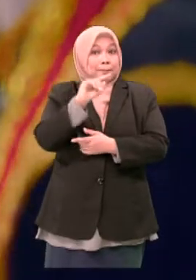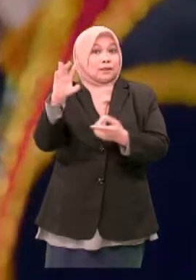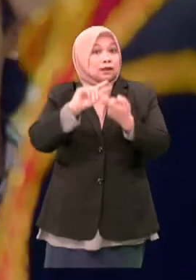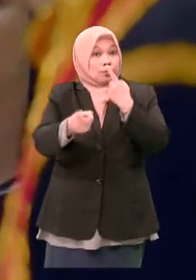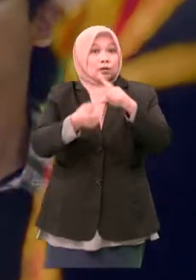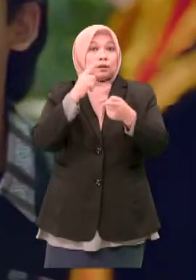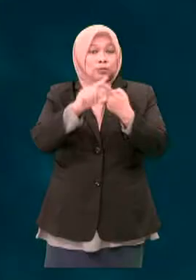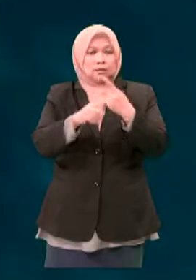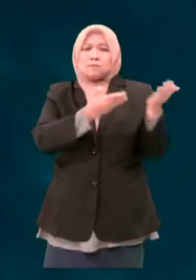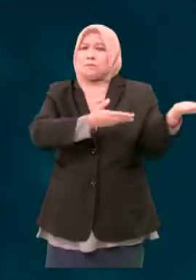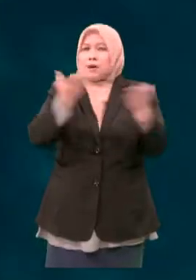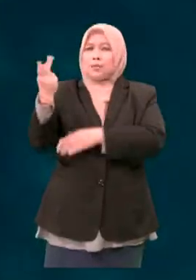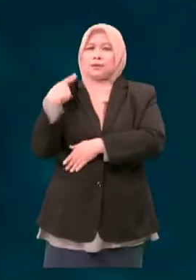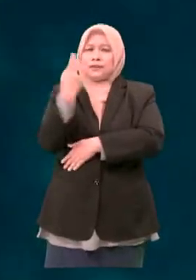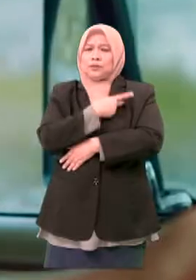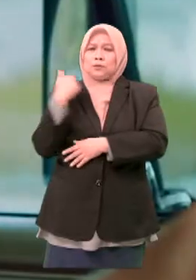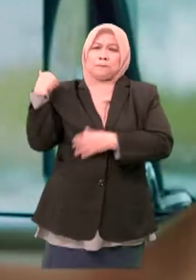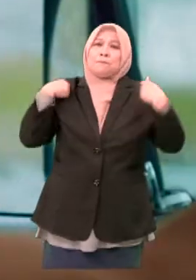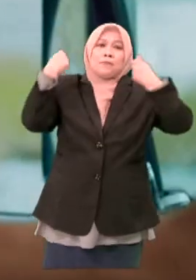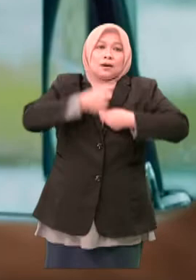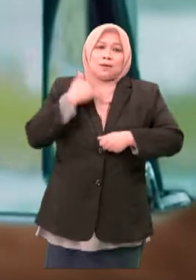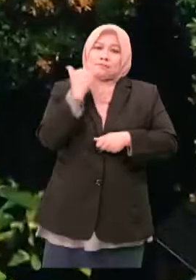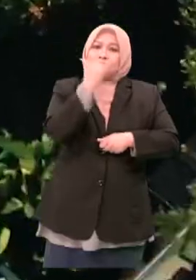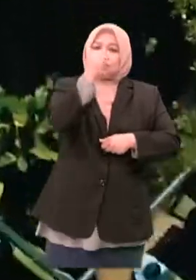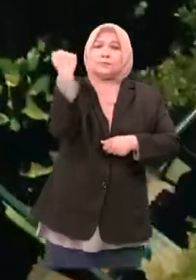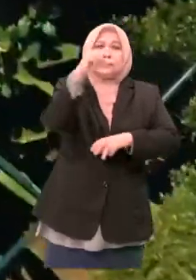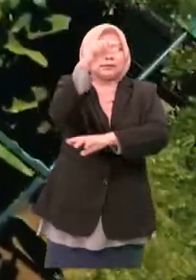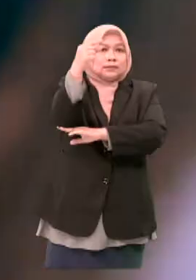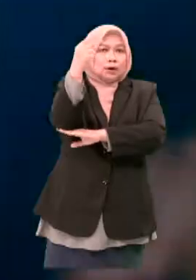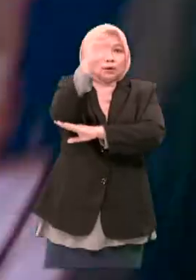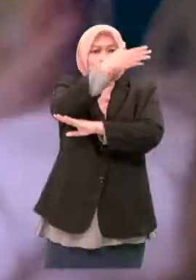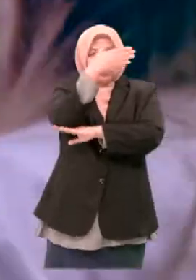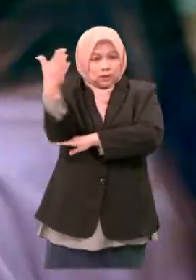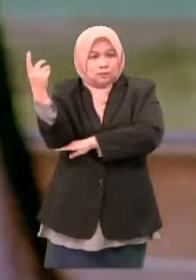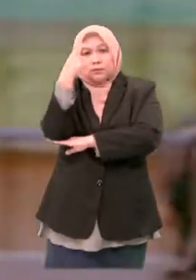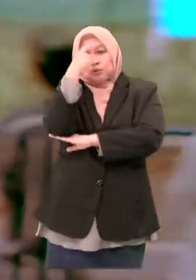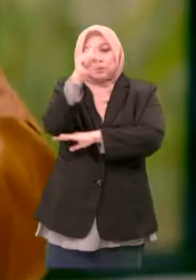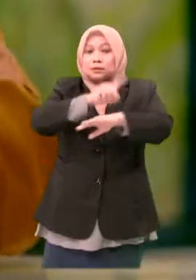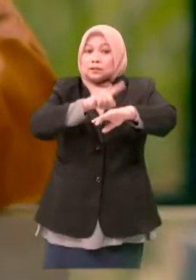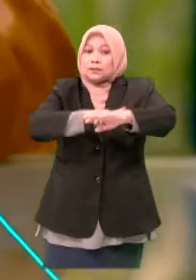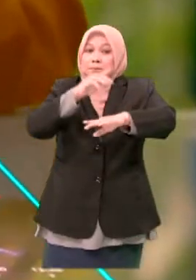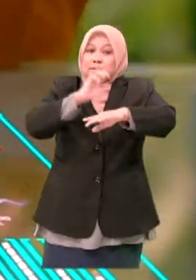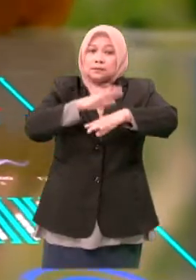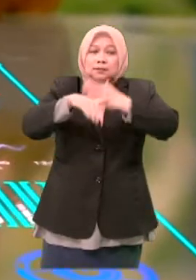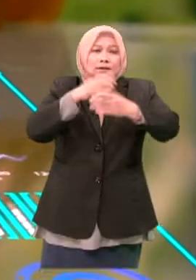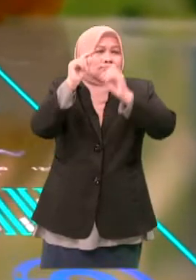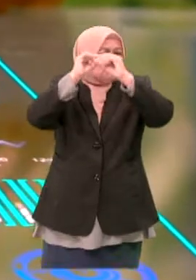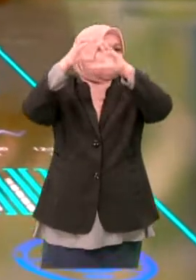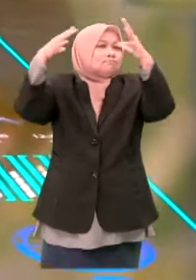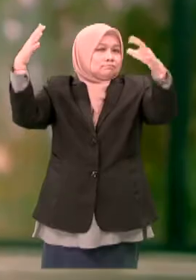kawan-kawannya membawa kita mengembara ke dalam kehijauan hutan, merentasi masa dan